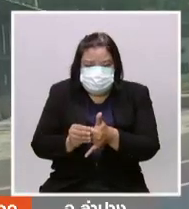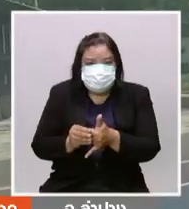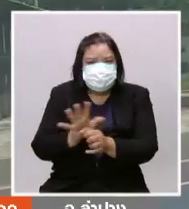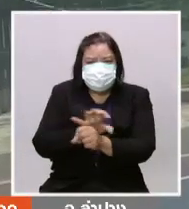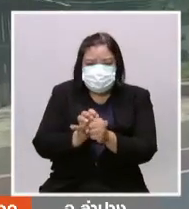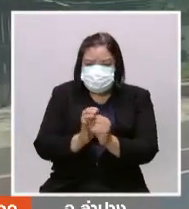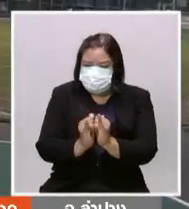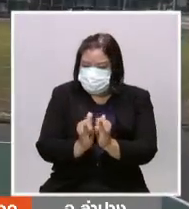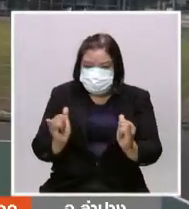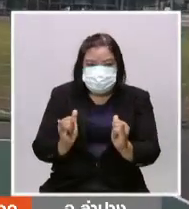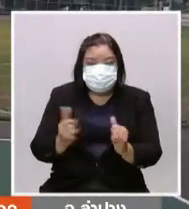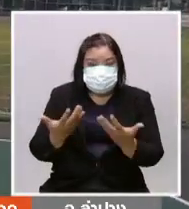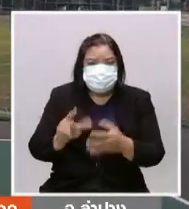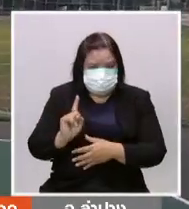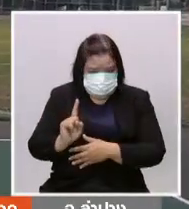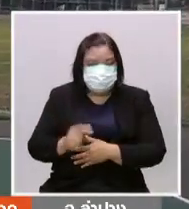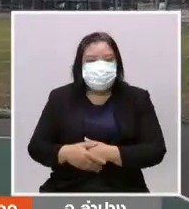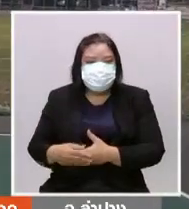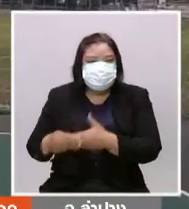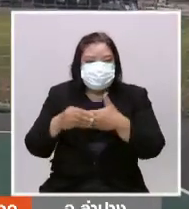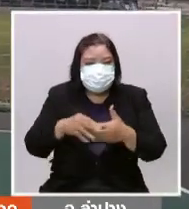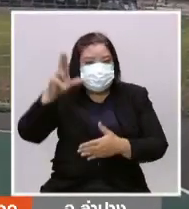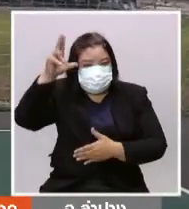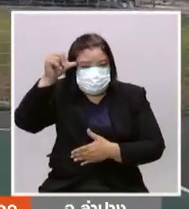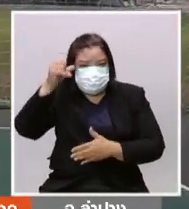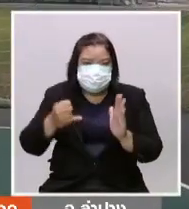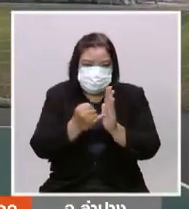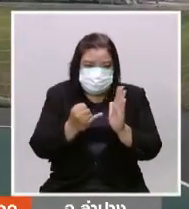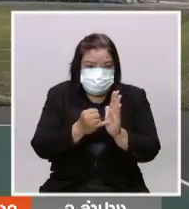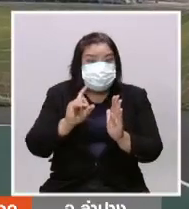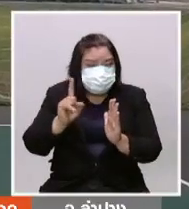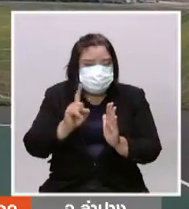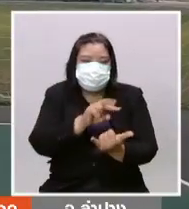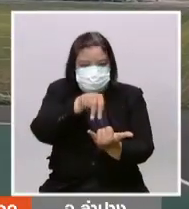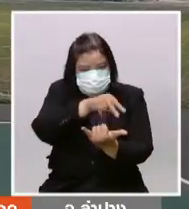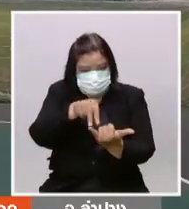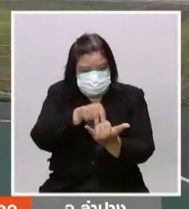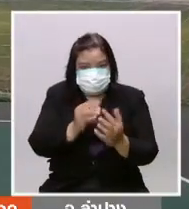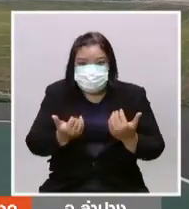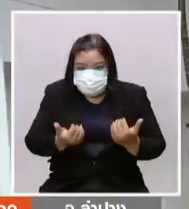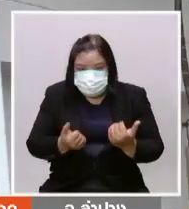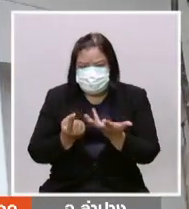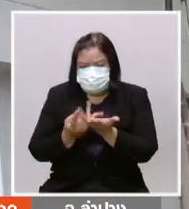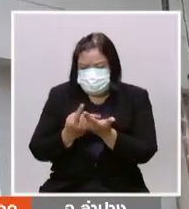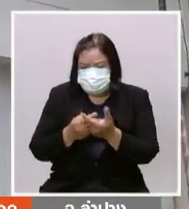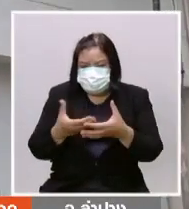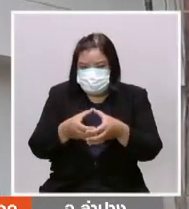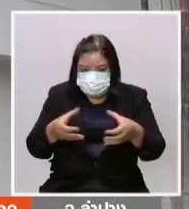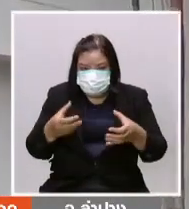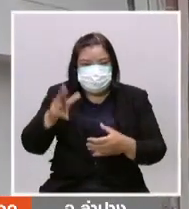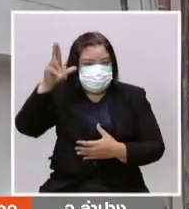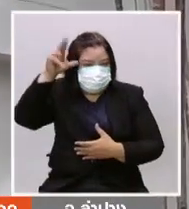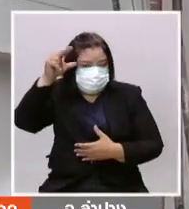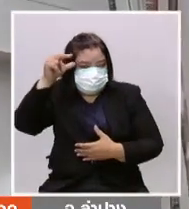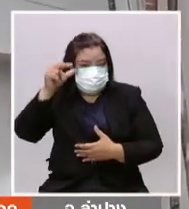สุดซึ่งเข้าสู่โครงการพาคนลำปางกลับมาบ้านเพื่อทำการรักษาทำให้สถิติผู้ป่วยติดเชื้อสะสม